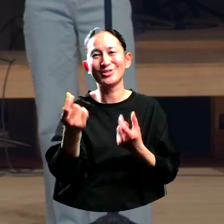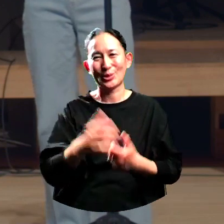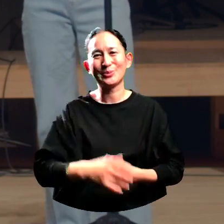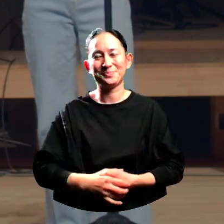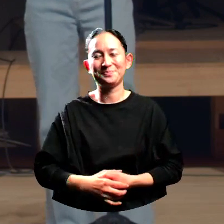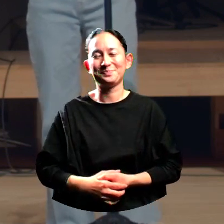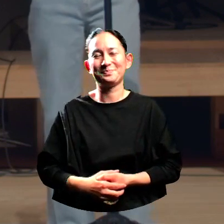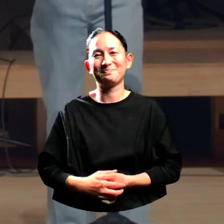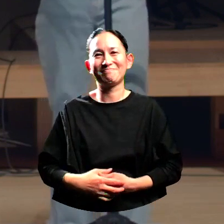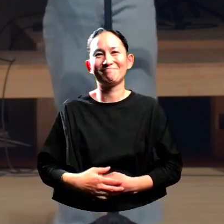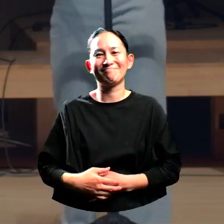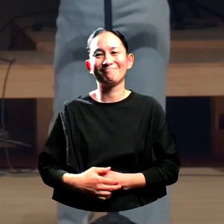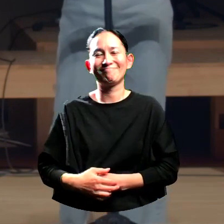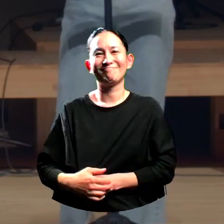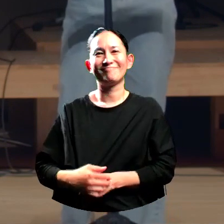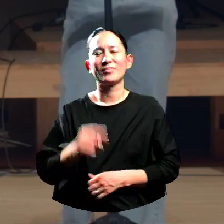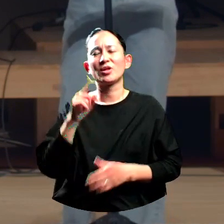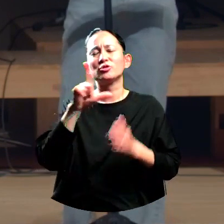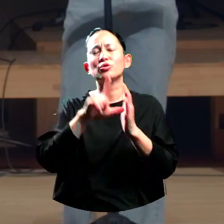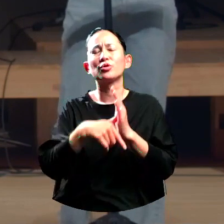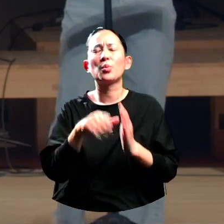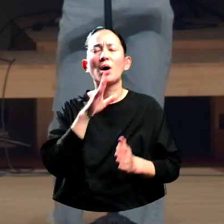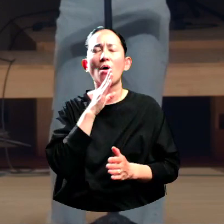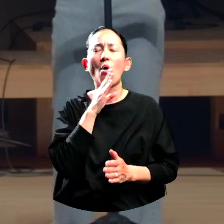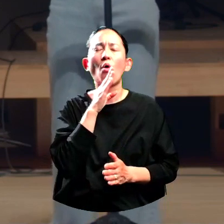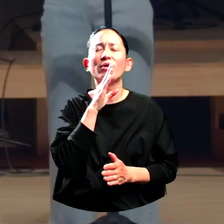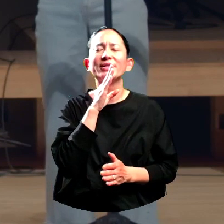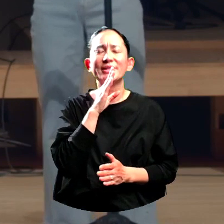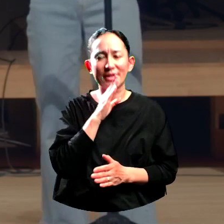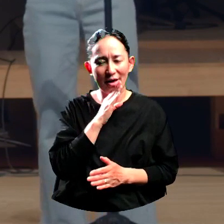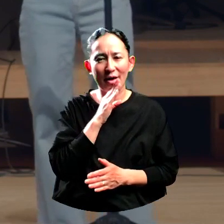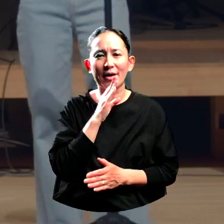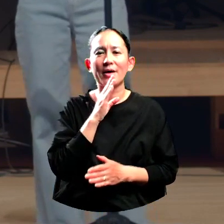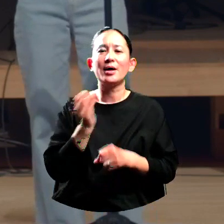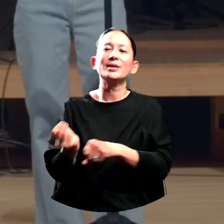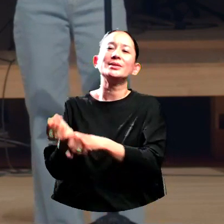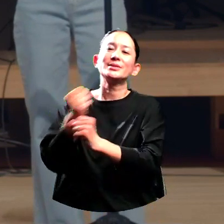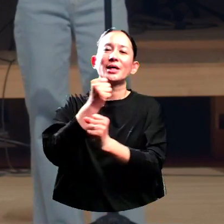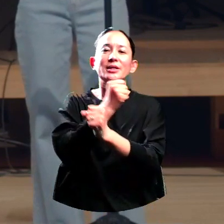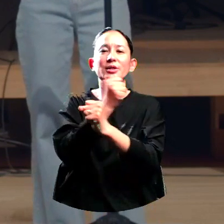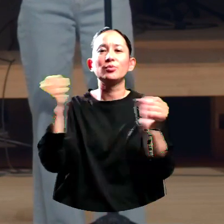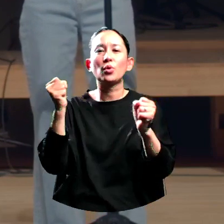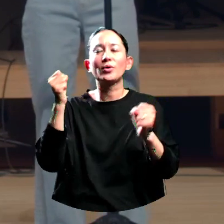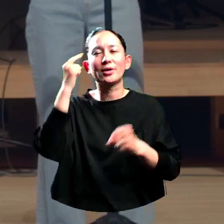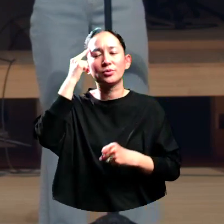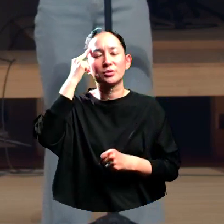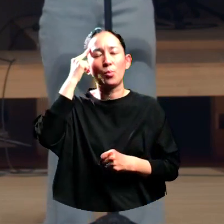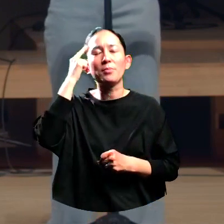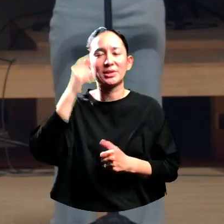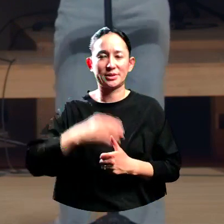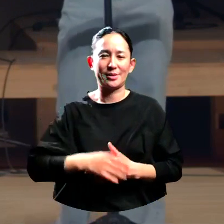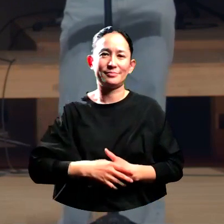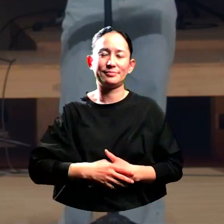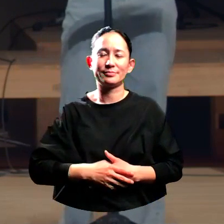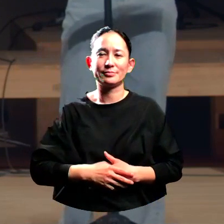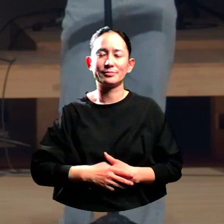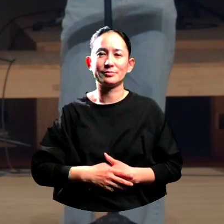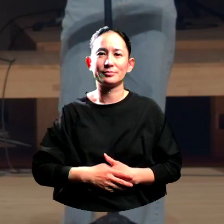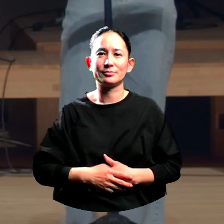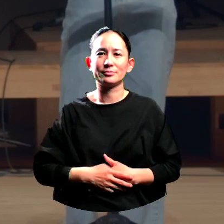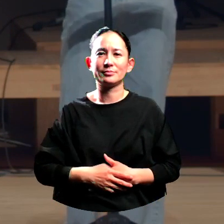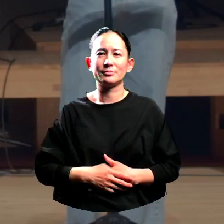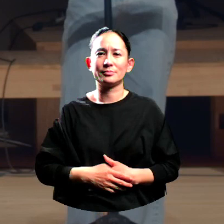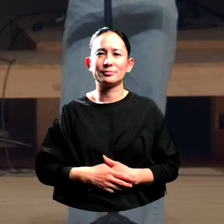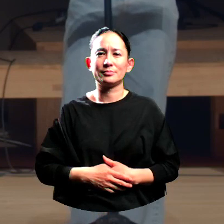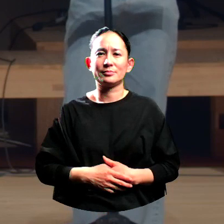look? Pretty good, eh? でも当時は本気でもう再起不能だと自分で思いました。 However, when I got injured, I really